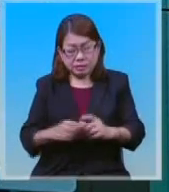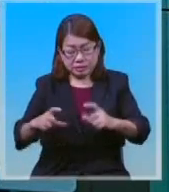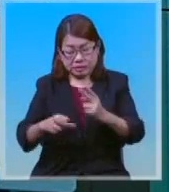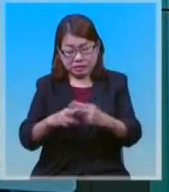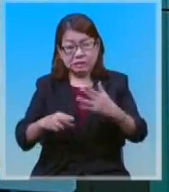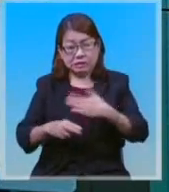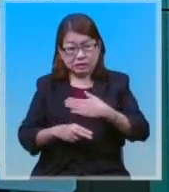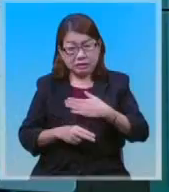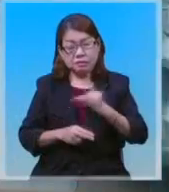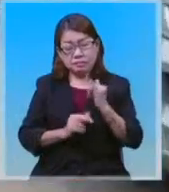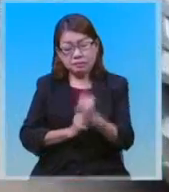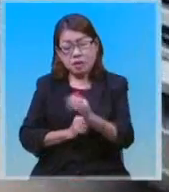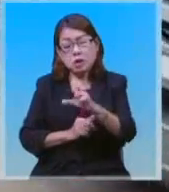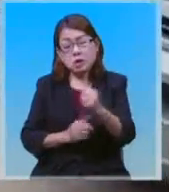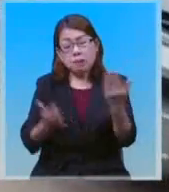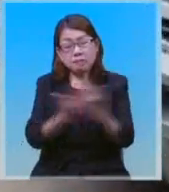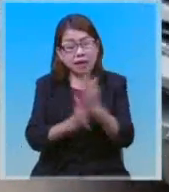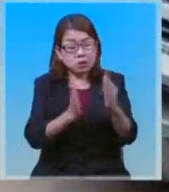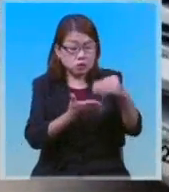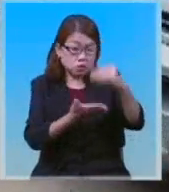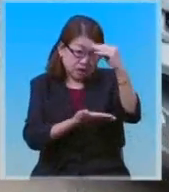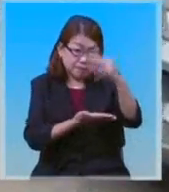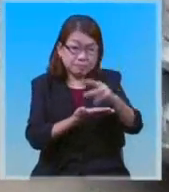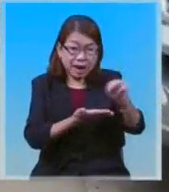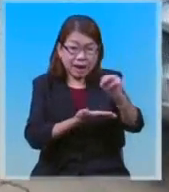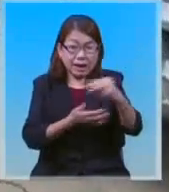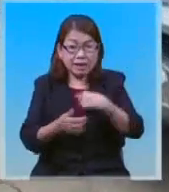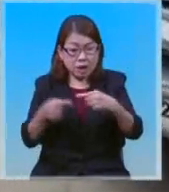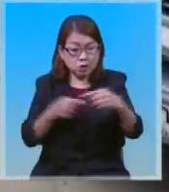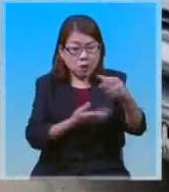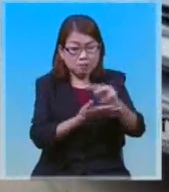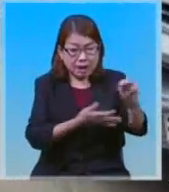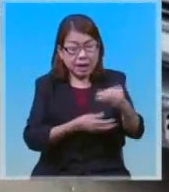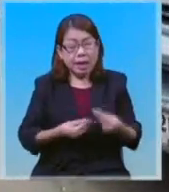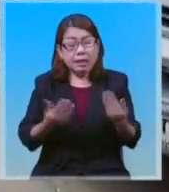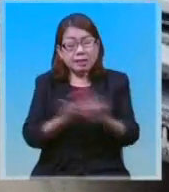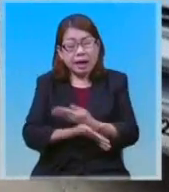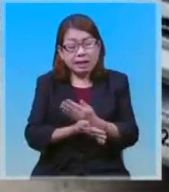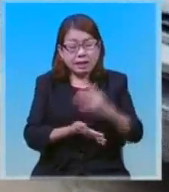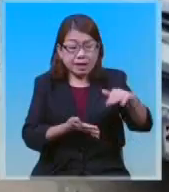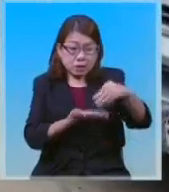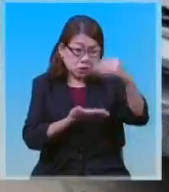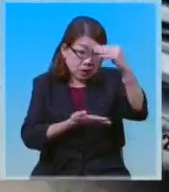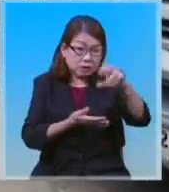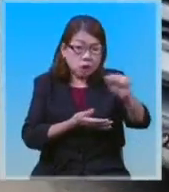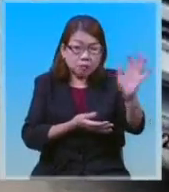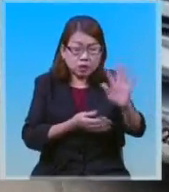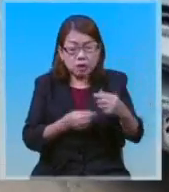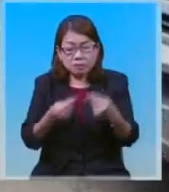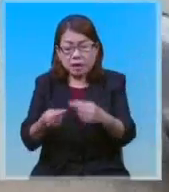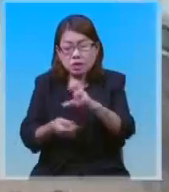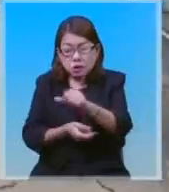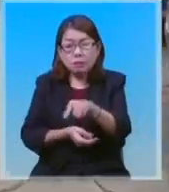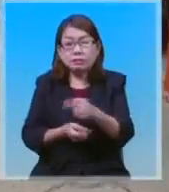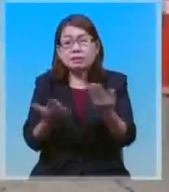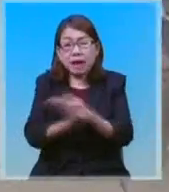จะเข้าไปสอบเรียนต่อหรือว่าลักษณะของการเข้าสอบเพื่อที่จะรับราชการนะคะตอนนี้เนี่ยถือว่